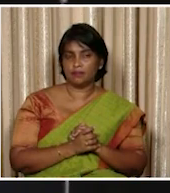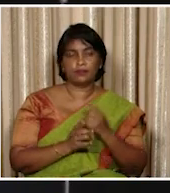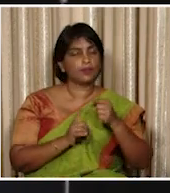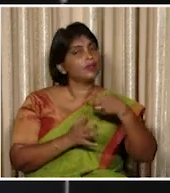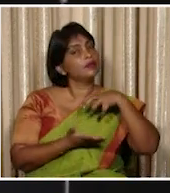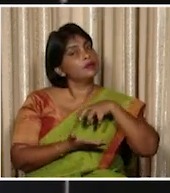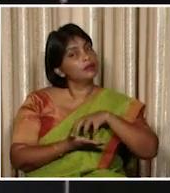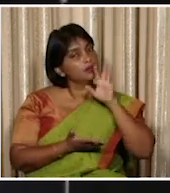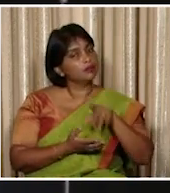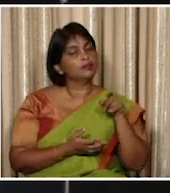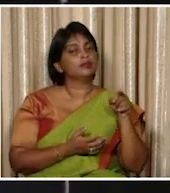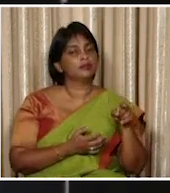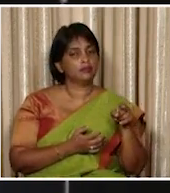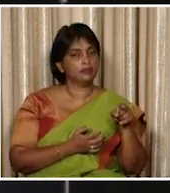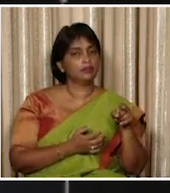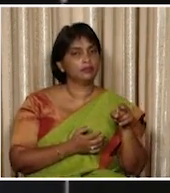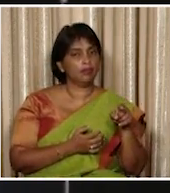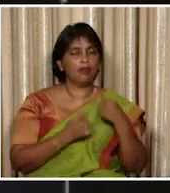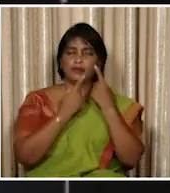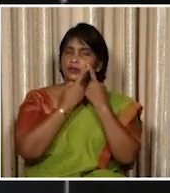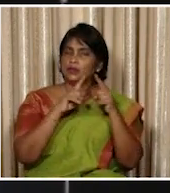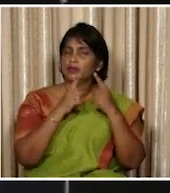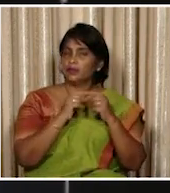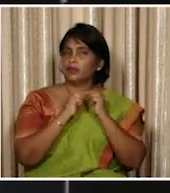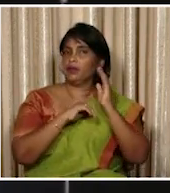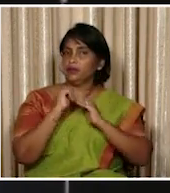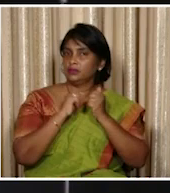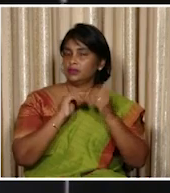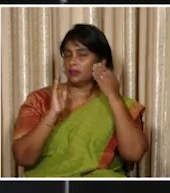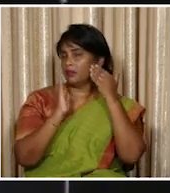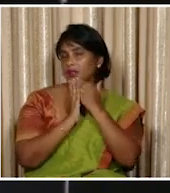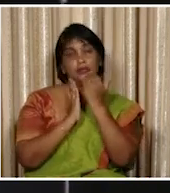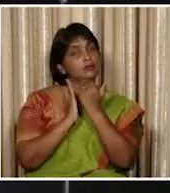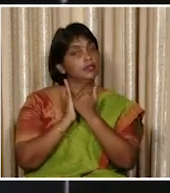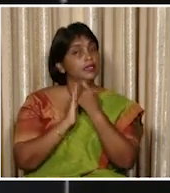பலாத் சபாவே விவித கட்டவித்து பிலிபந்த பிரக்ஞப்தி